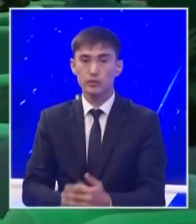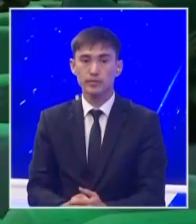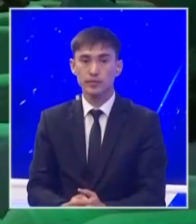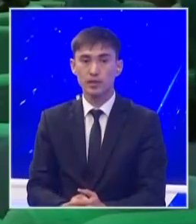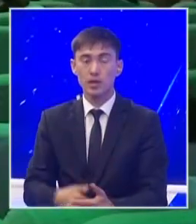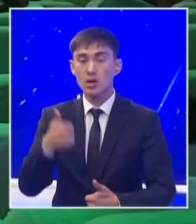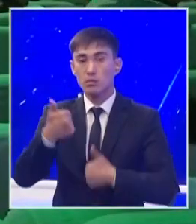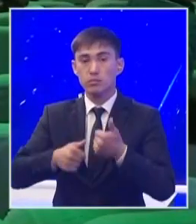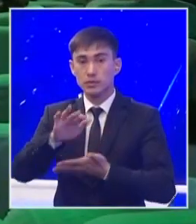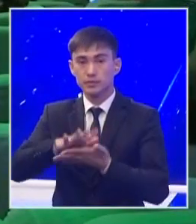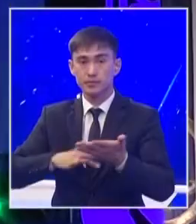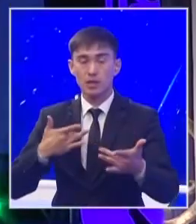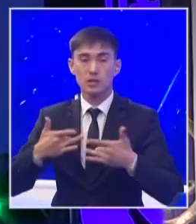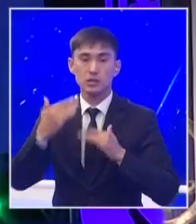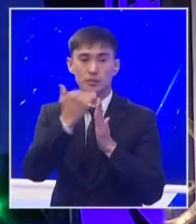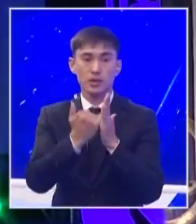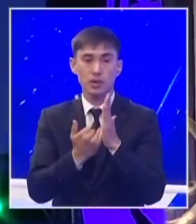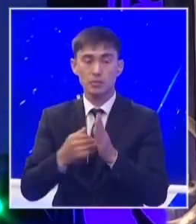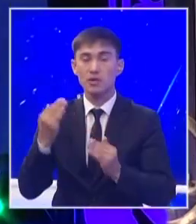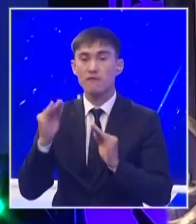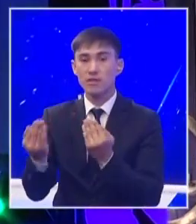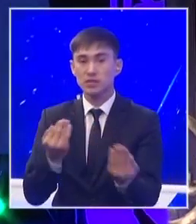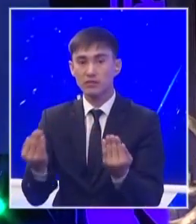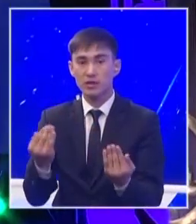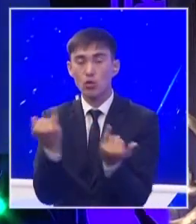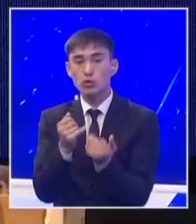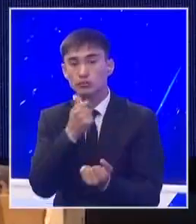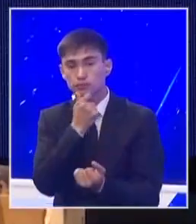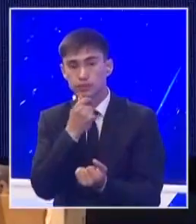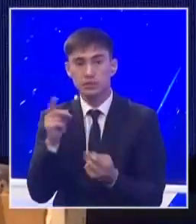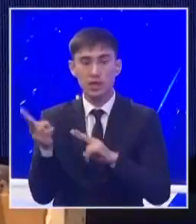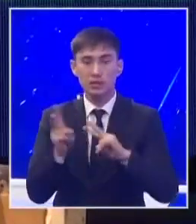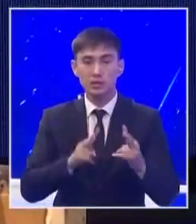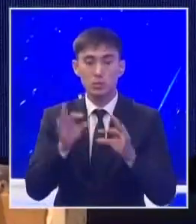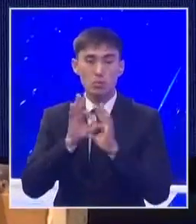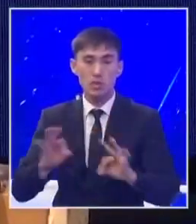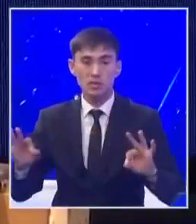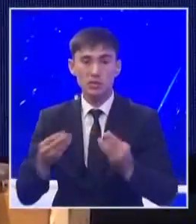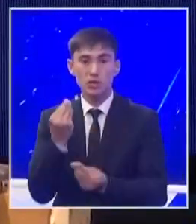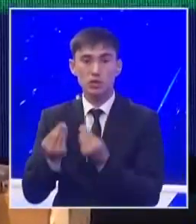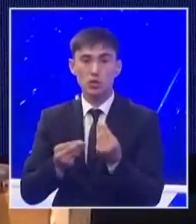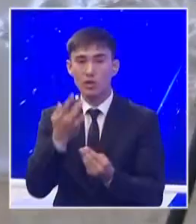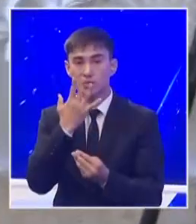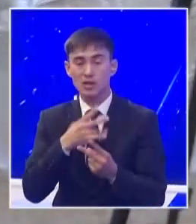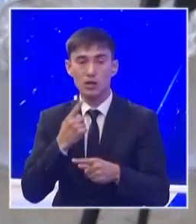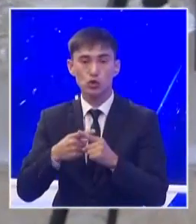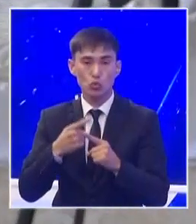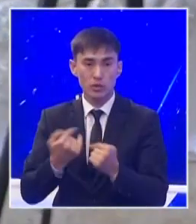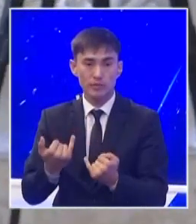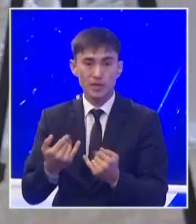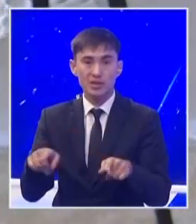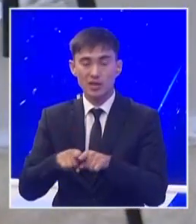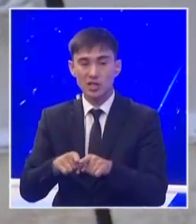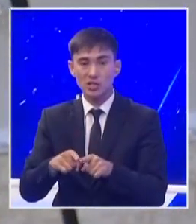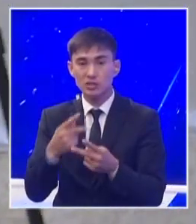Продолжением состязания стала концертная программа и выставка, где гости смогли насладиться танцами, песнями и игрой на национальных инструментах, а